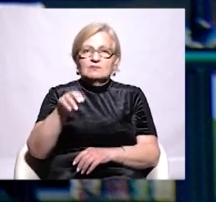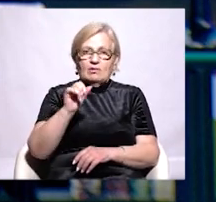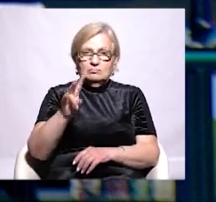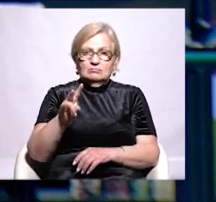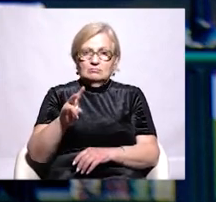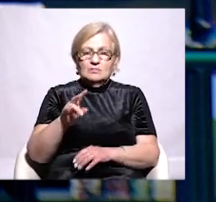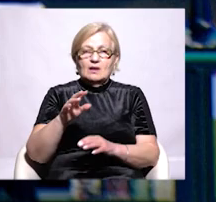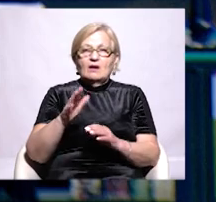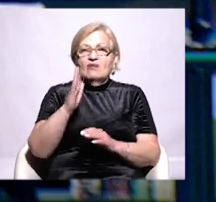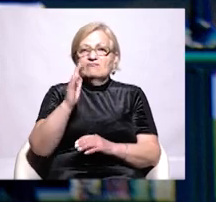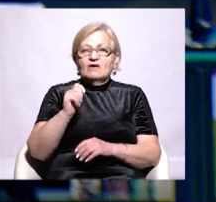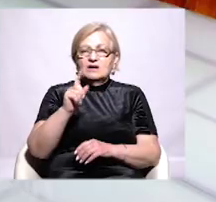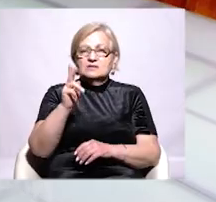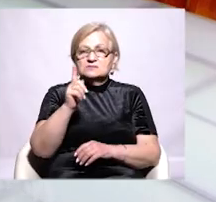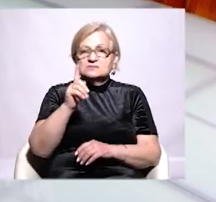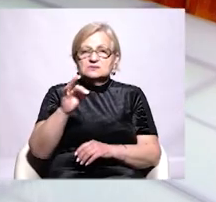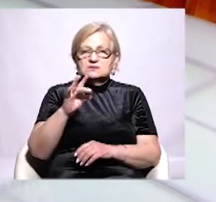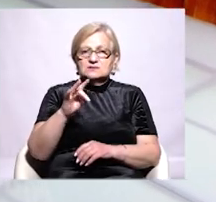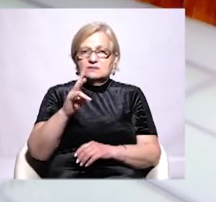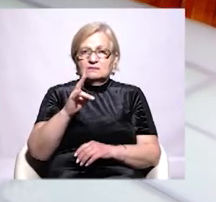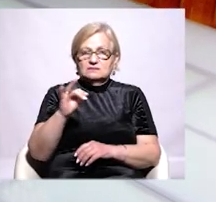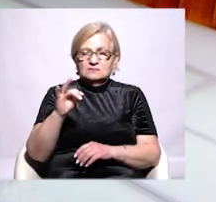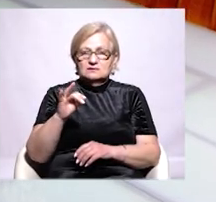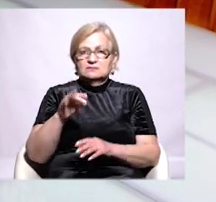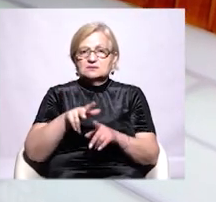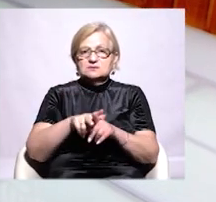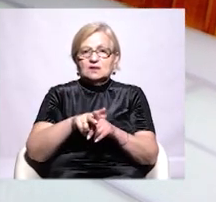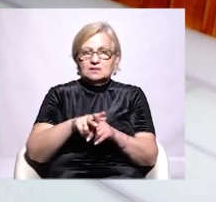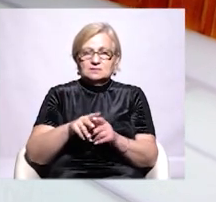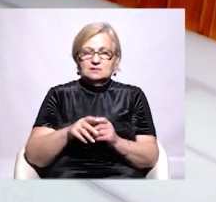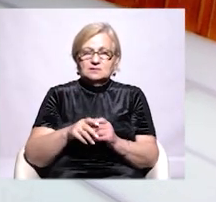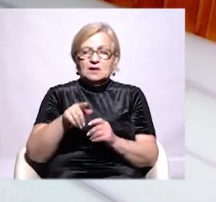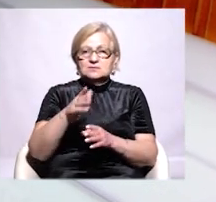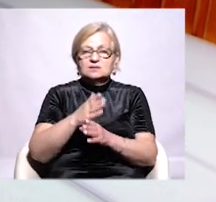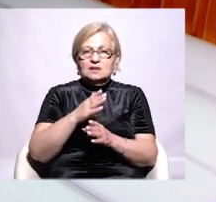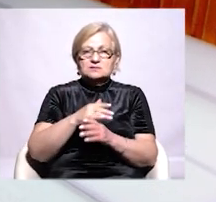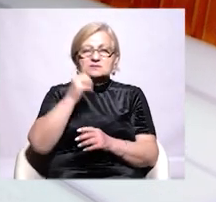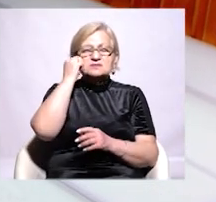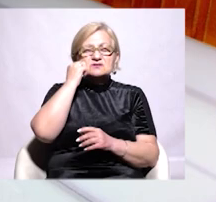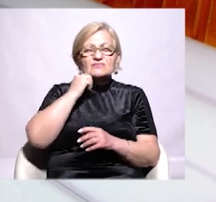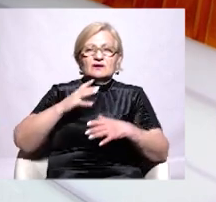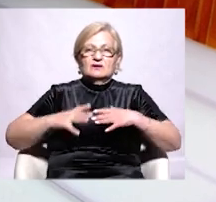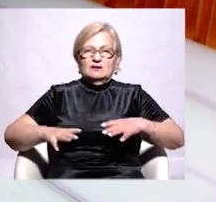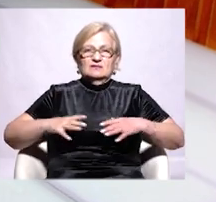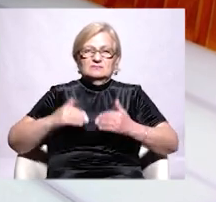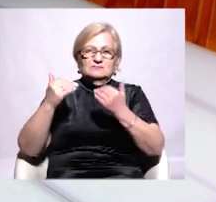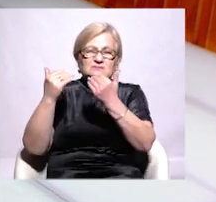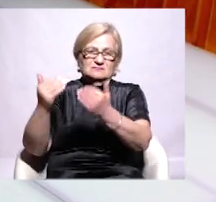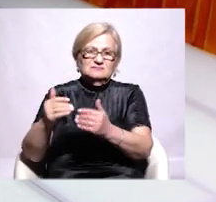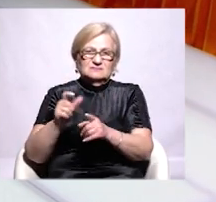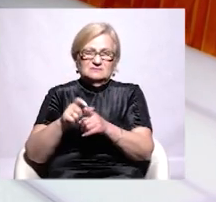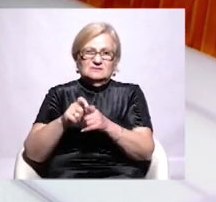ფორმები ვაზირნი, ცხენთ და ესენი არის ძველი ქართულისთვის დამახასიათებელი